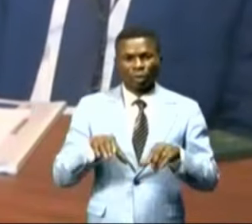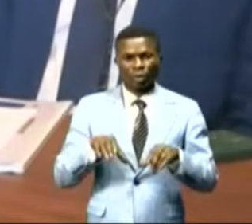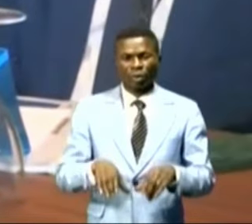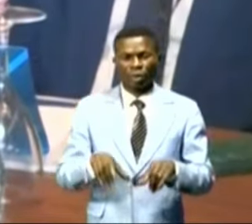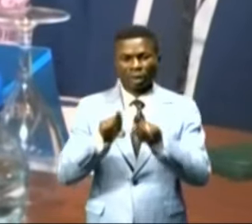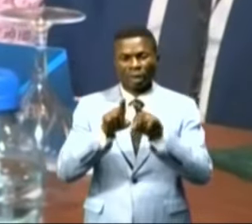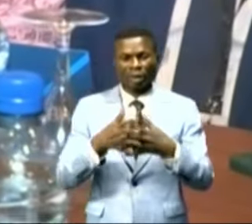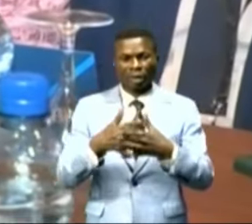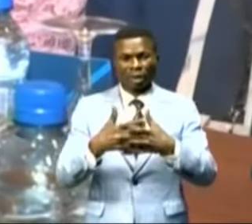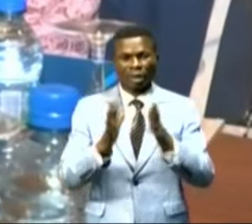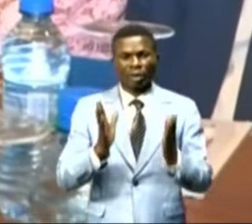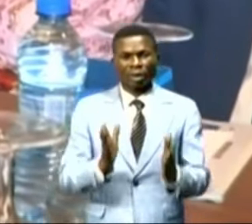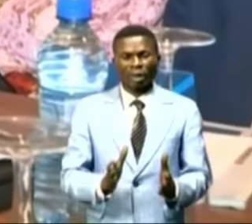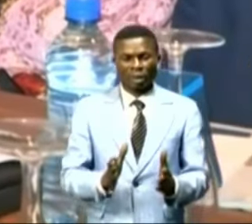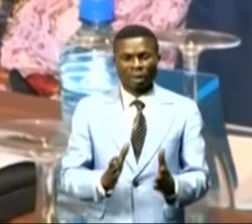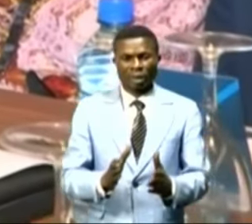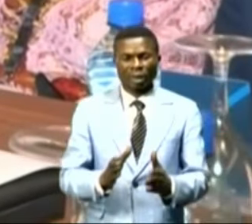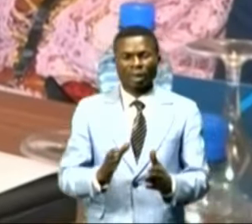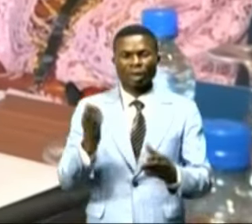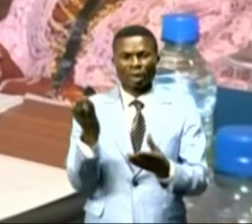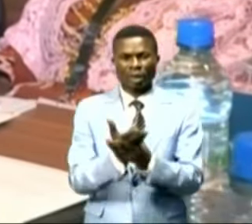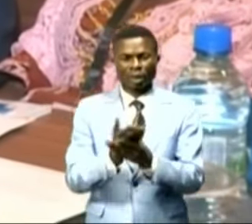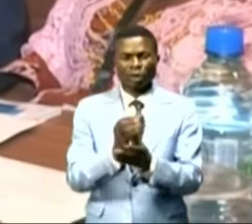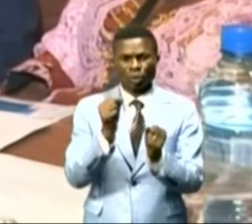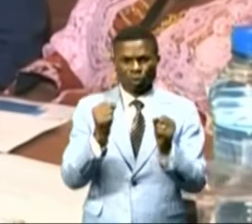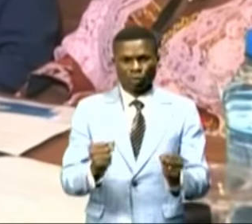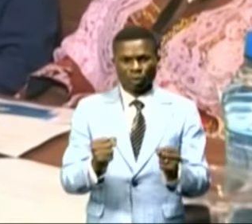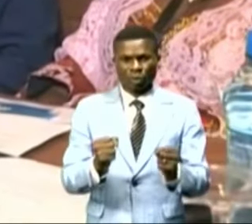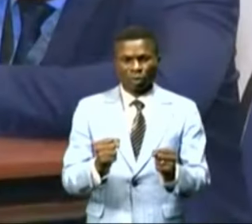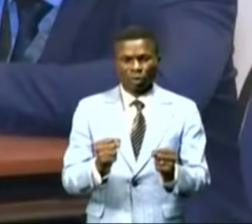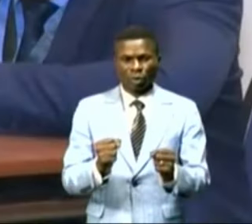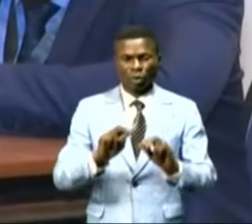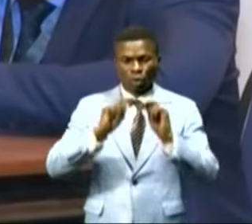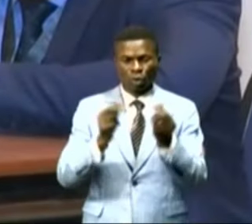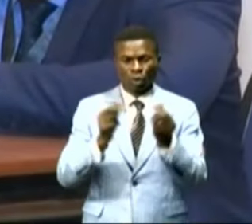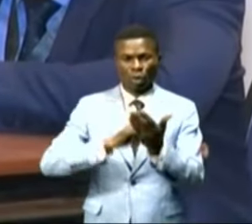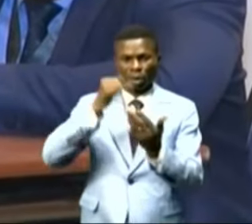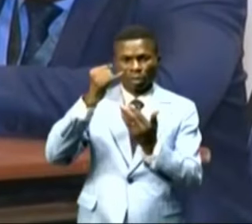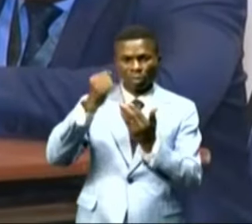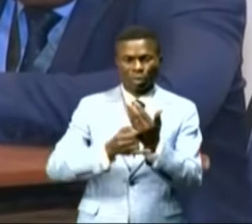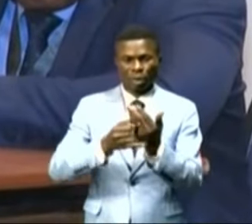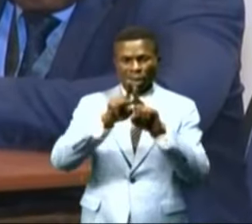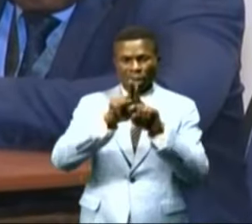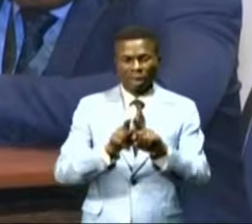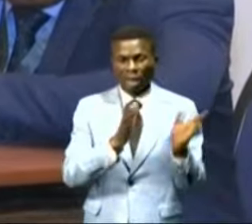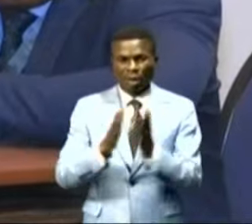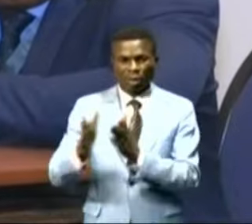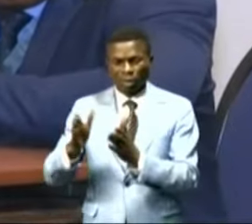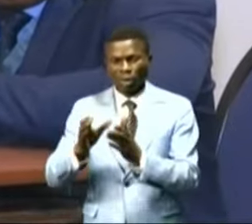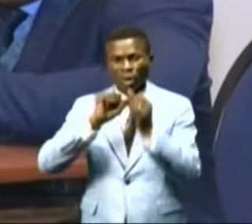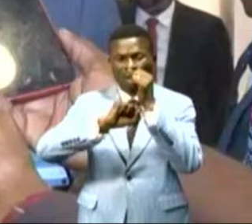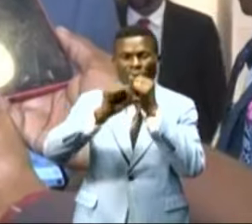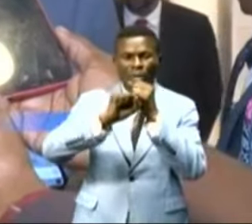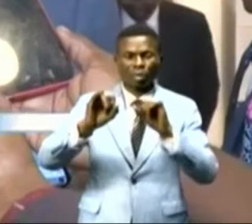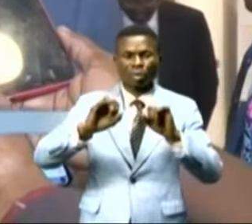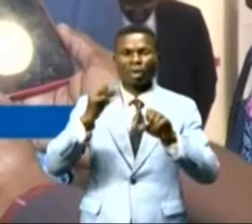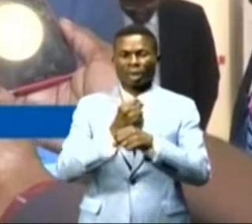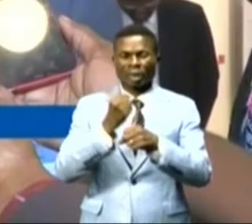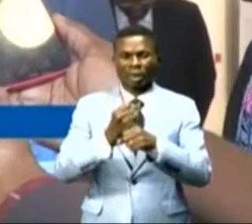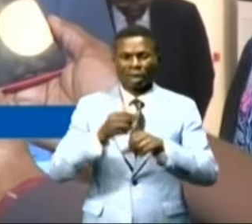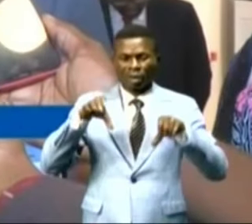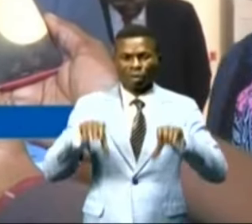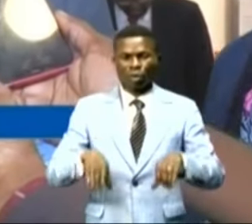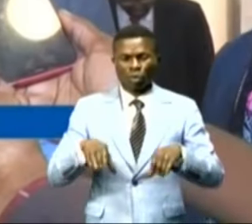ses partenaires pour une mise en œuvre efficace des futurs projets et programmes visant la promotion de l'entrepreneuriat en